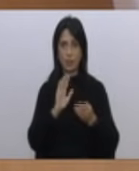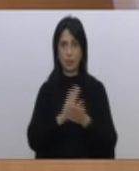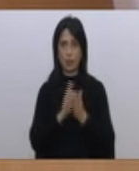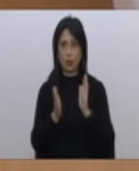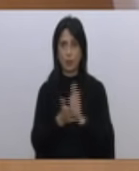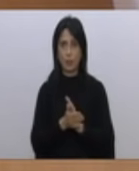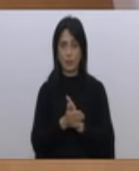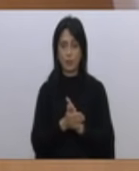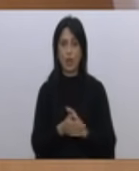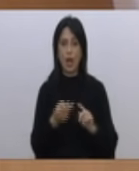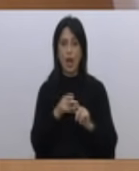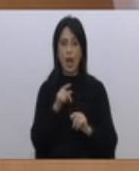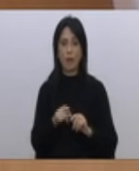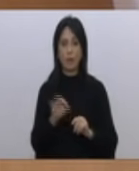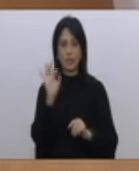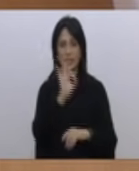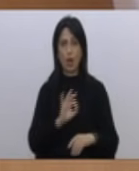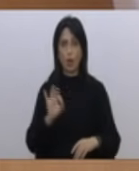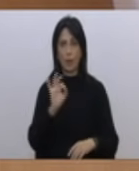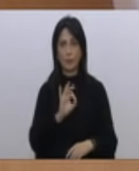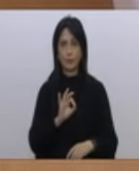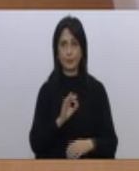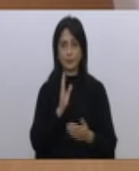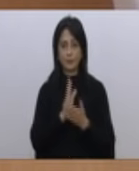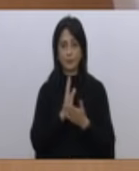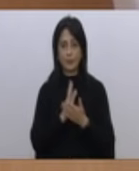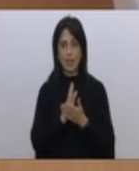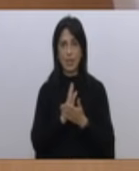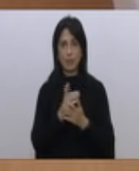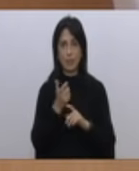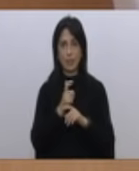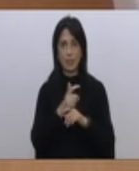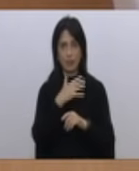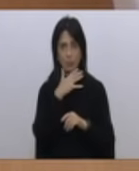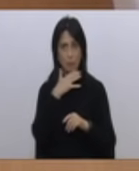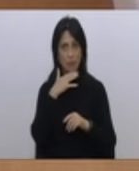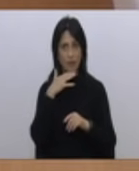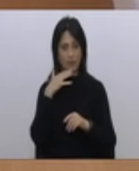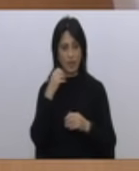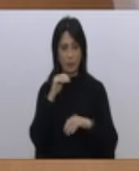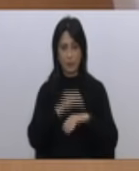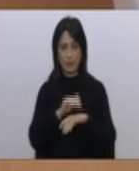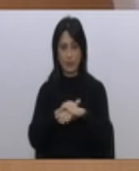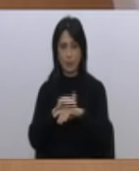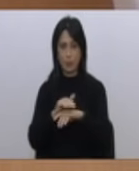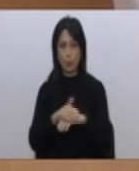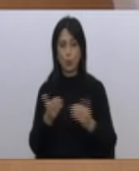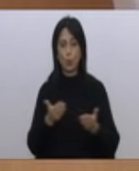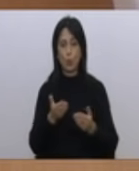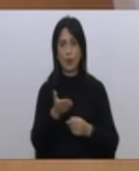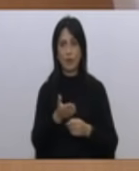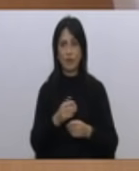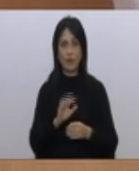პირობებში. და ამის თაობაზე არსებობს ძალიან ბევრი მტკიცებულება, რომელიც